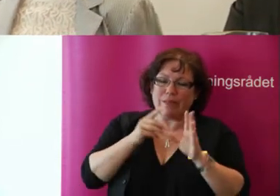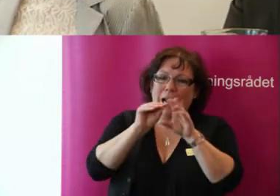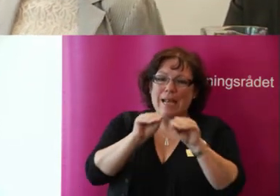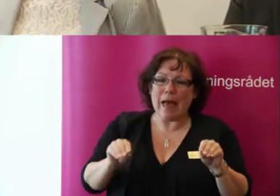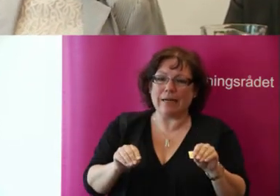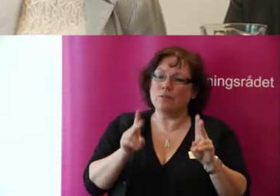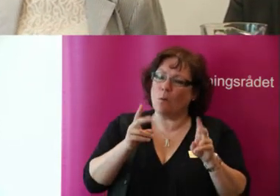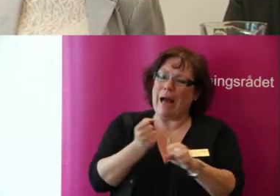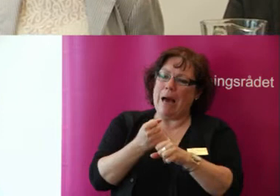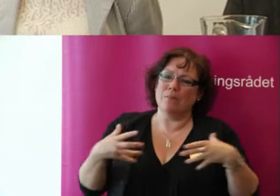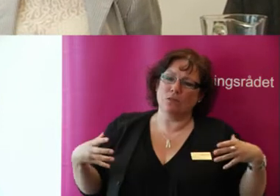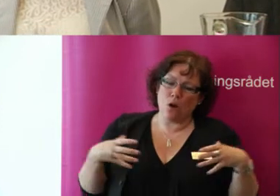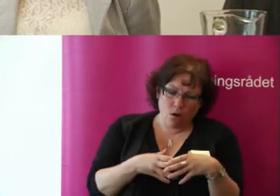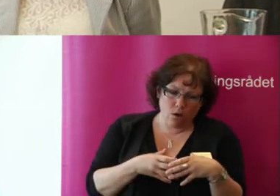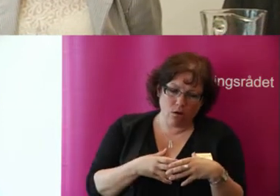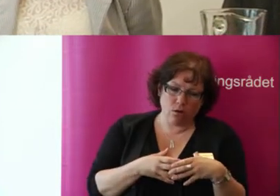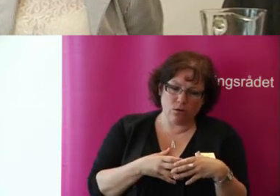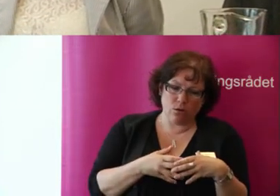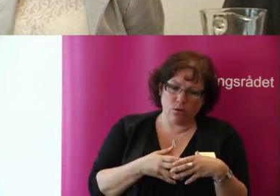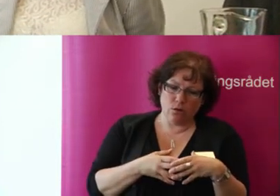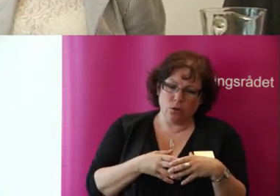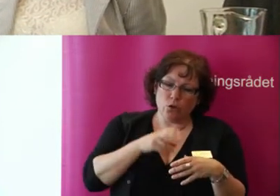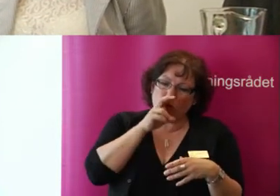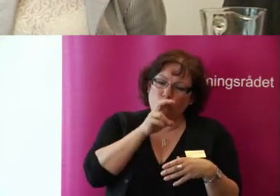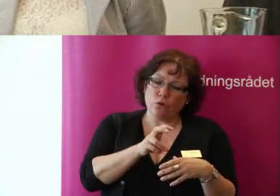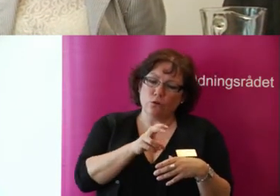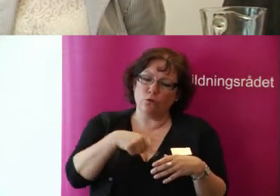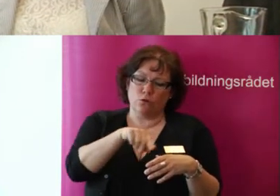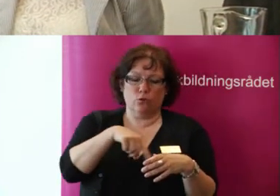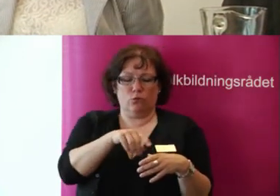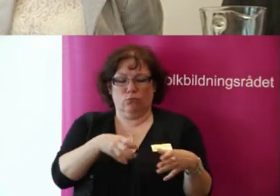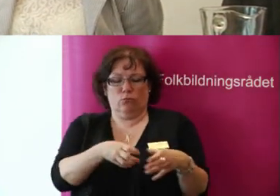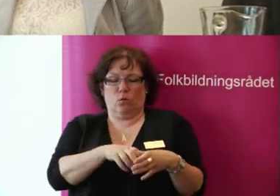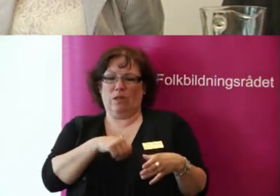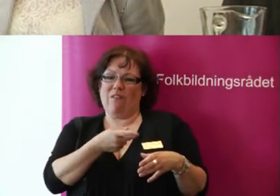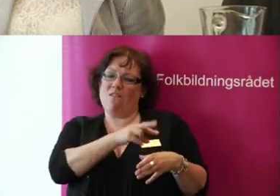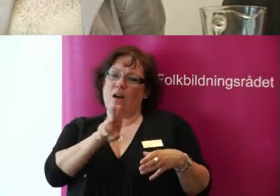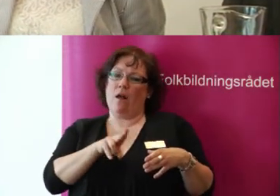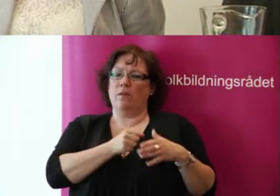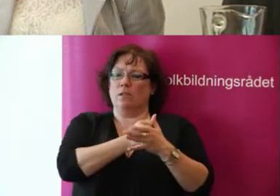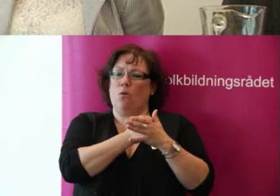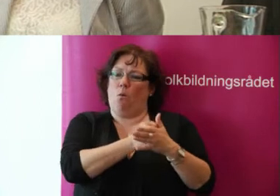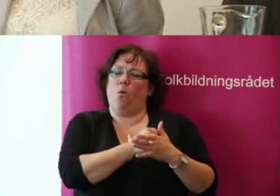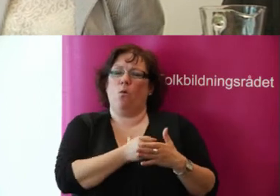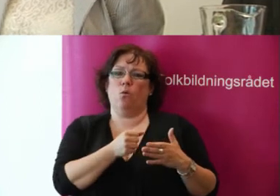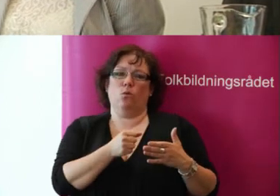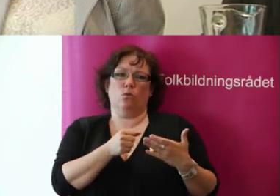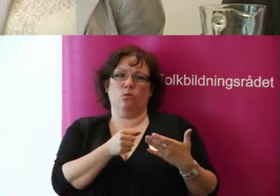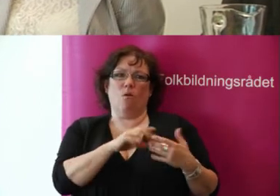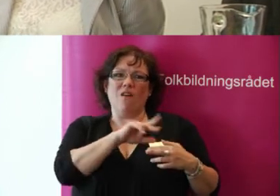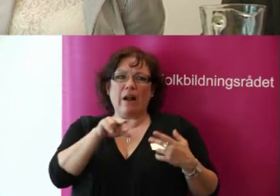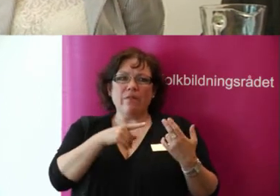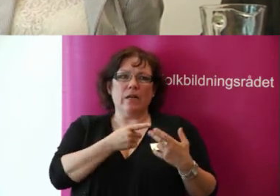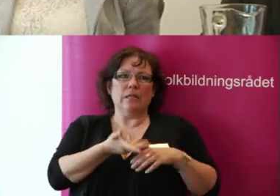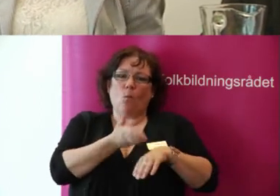lärarlag, som team, verkade vara varandras främsta coacher och